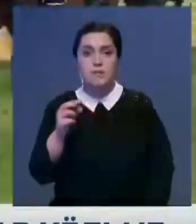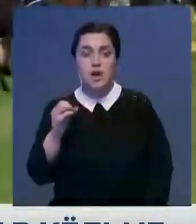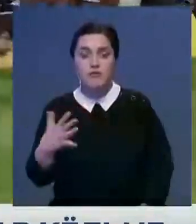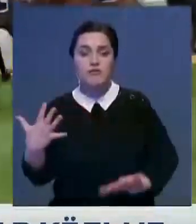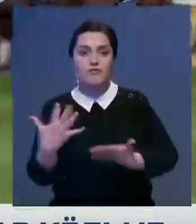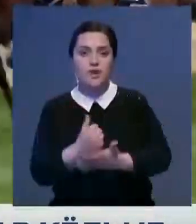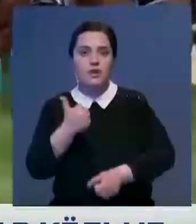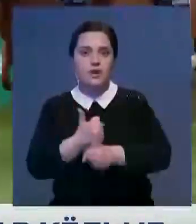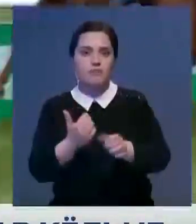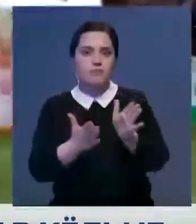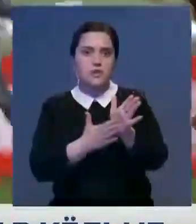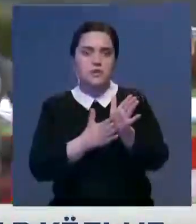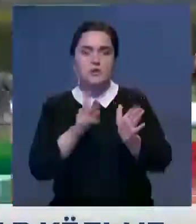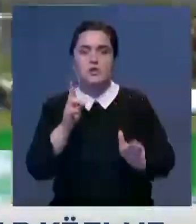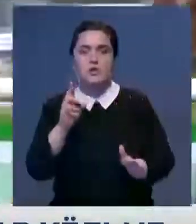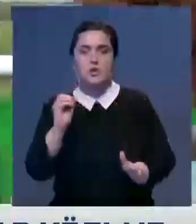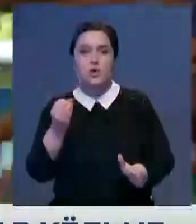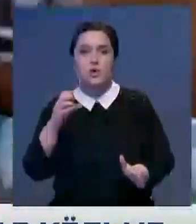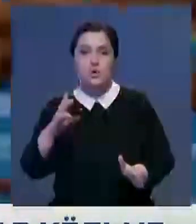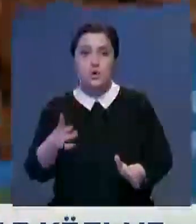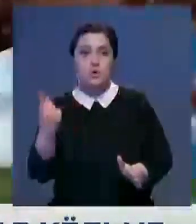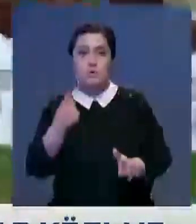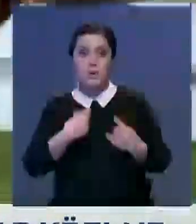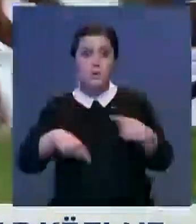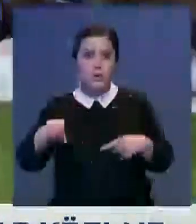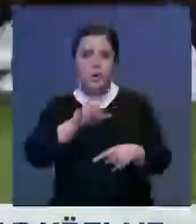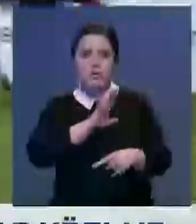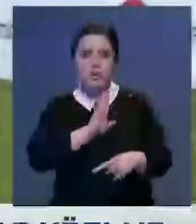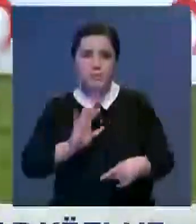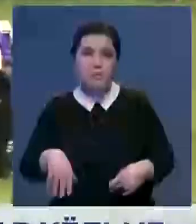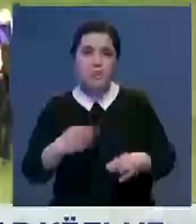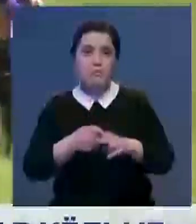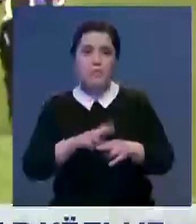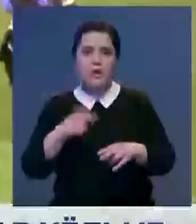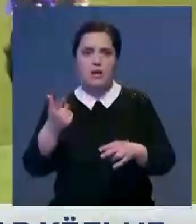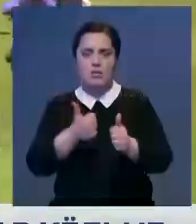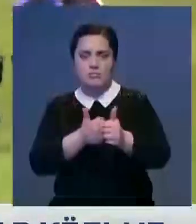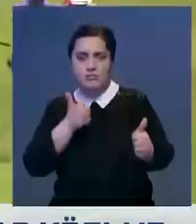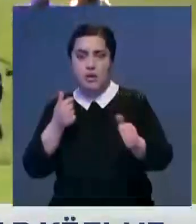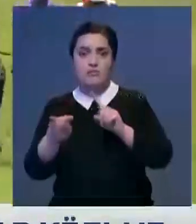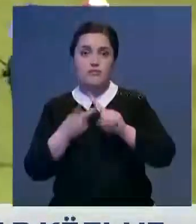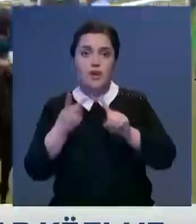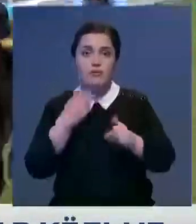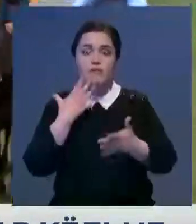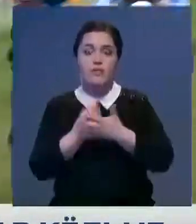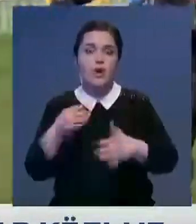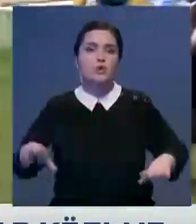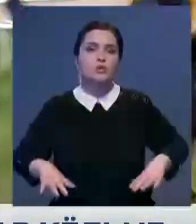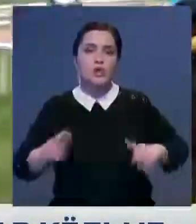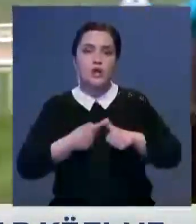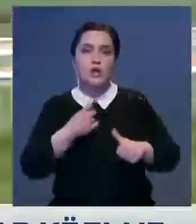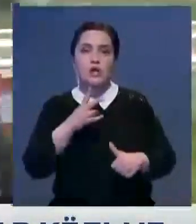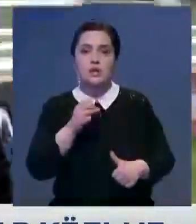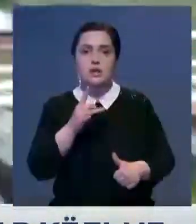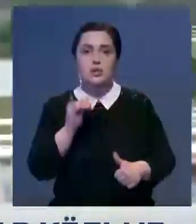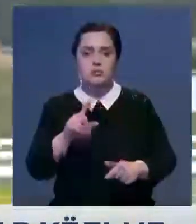на турнире в Кёльне. В первом круге его не было и в тройке. Однако во втором на своей лошади по имени Нериум он легко